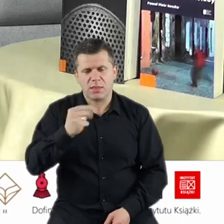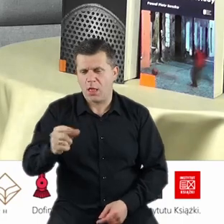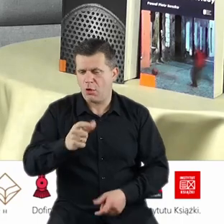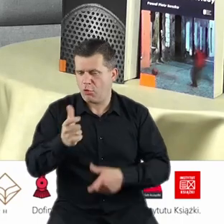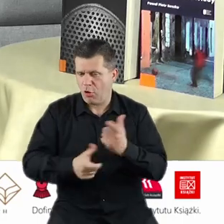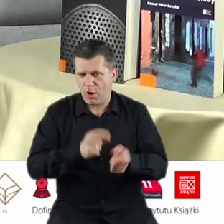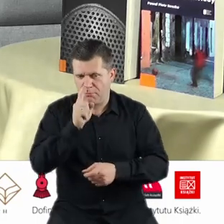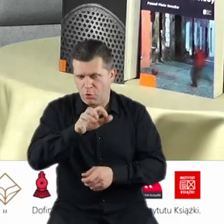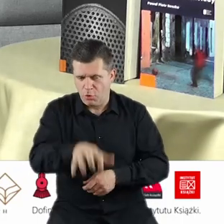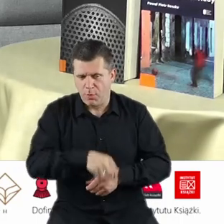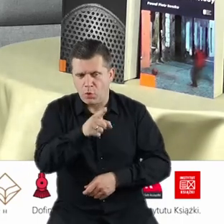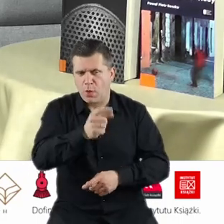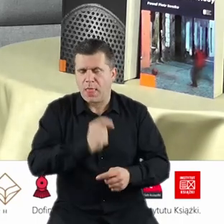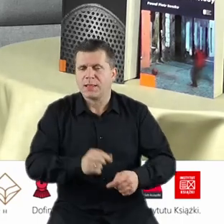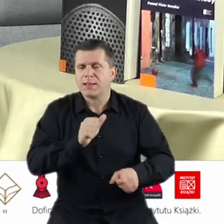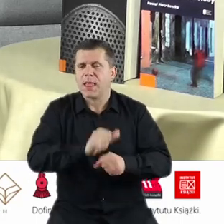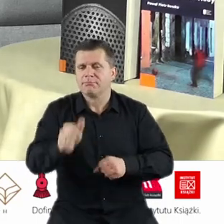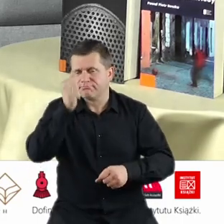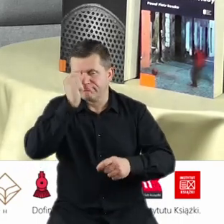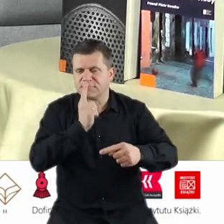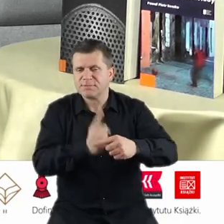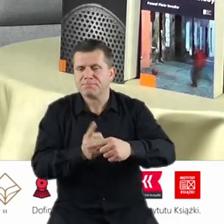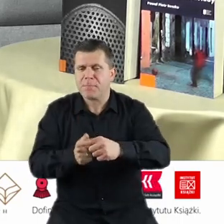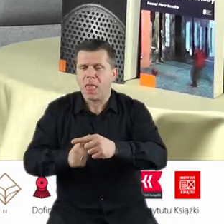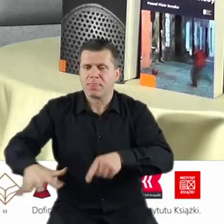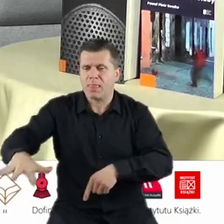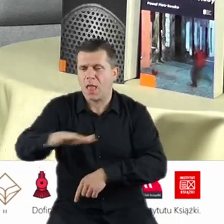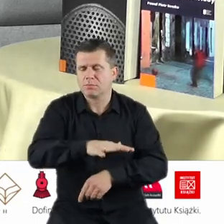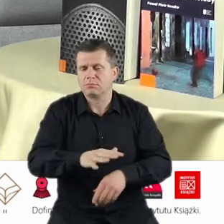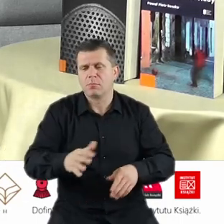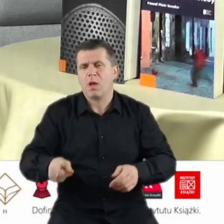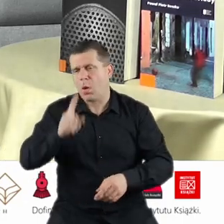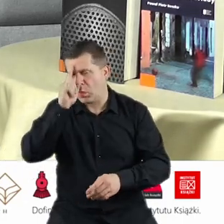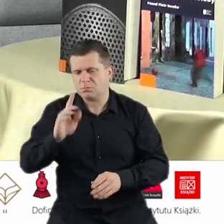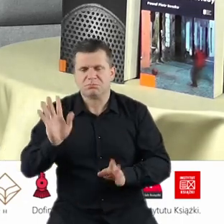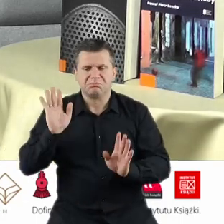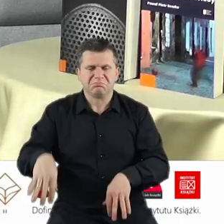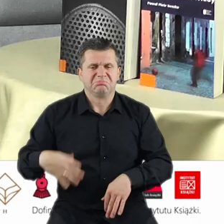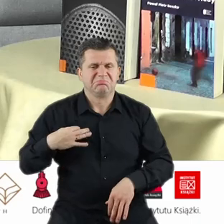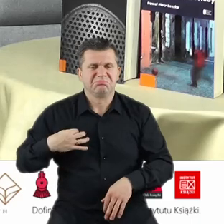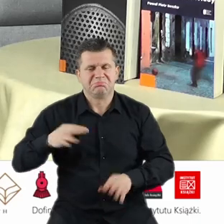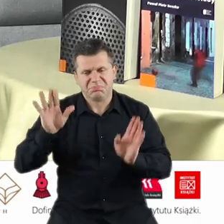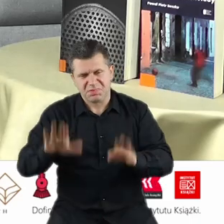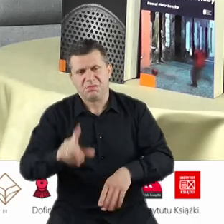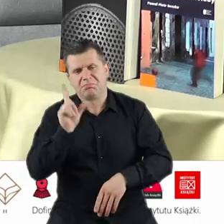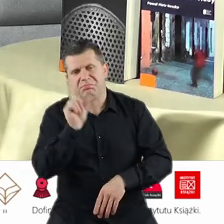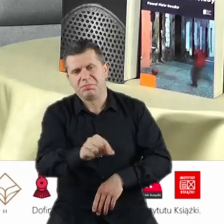nie chodźcie tam kopać, bo to jest cmentarz. Ale ludzie i tak chodzili, no bo